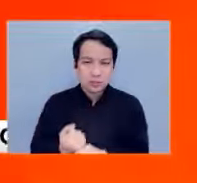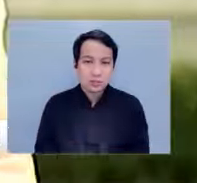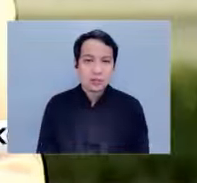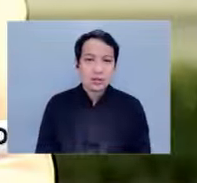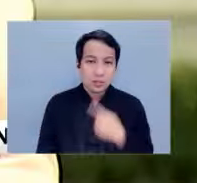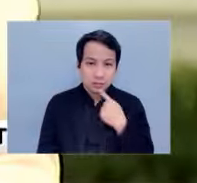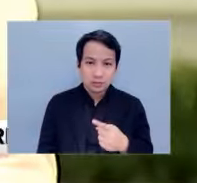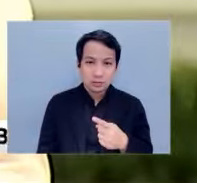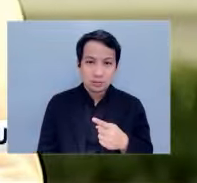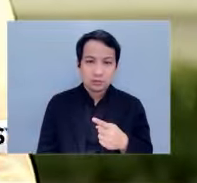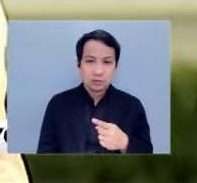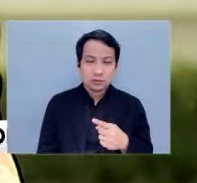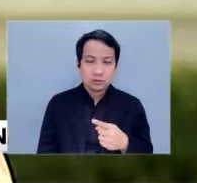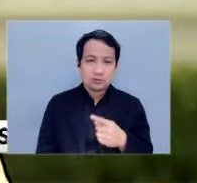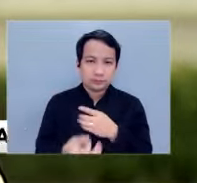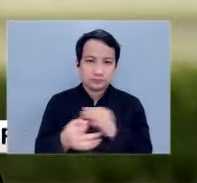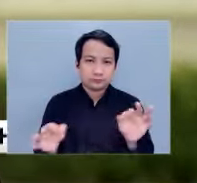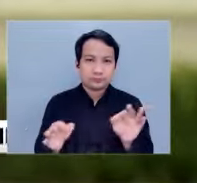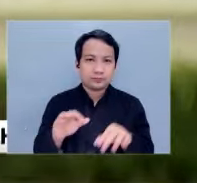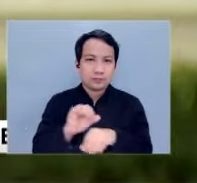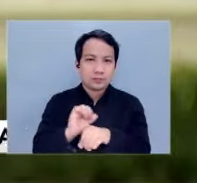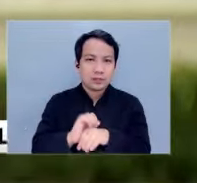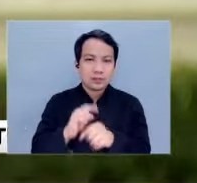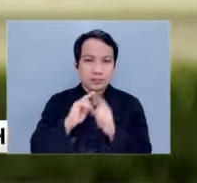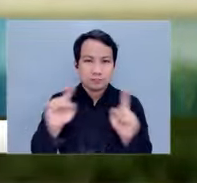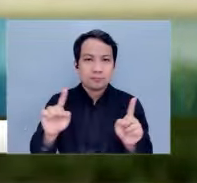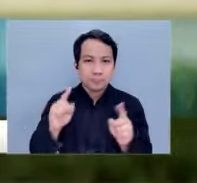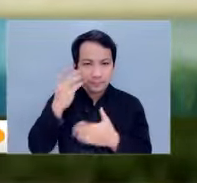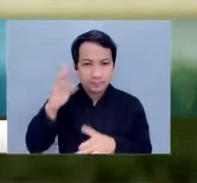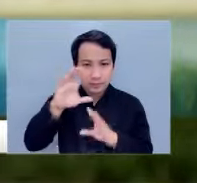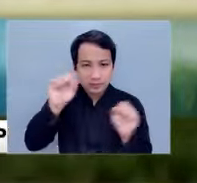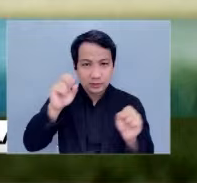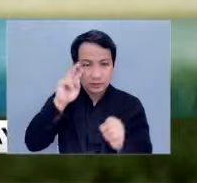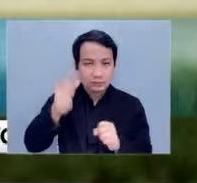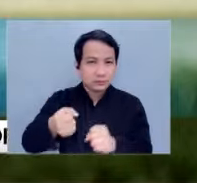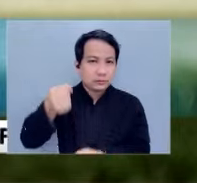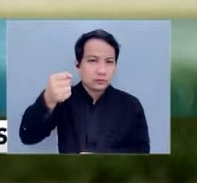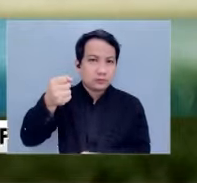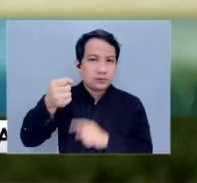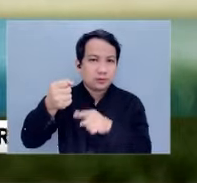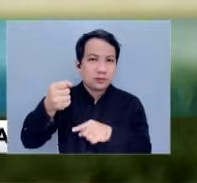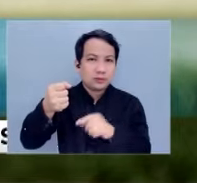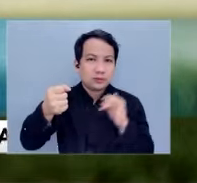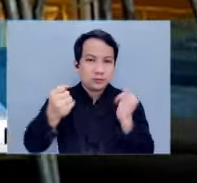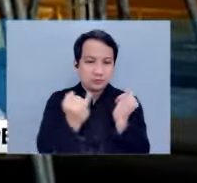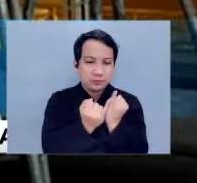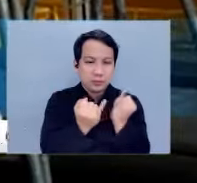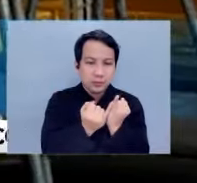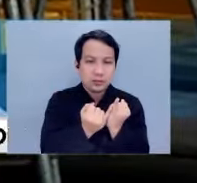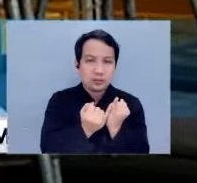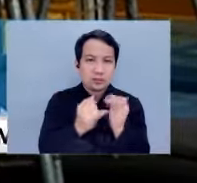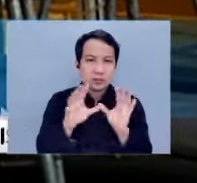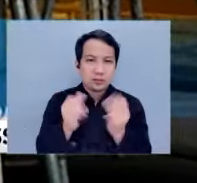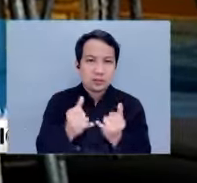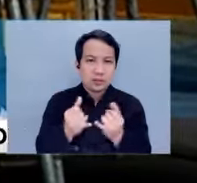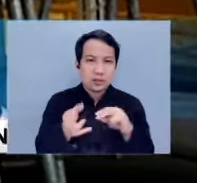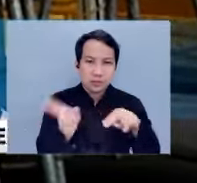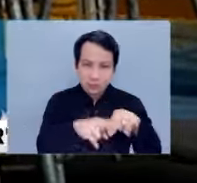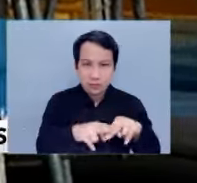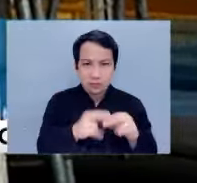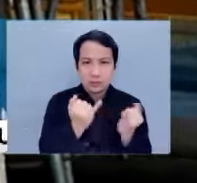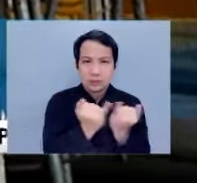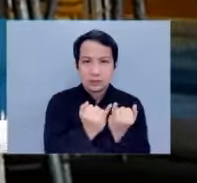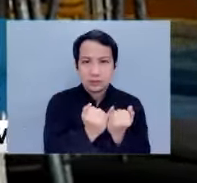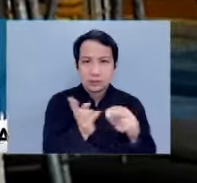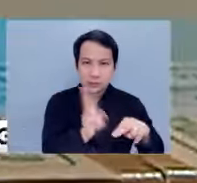Federation of Free Workers, dapat ipagpaliban muna ni Pangulong Bongbong Marcos at ng PhilHealth Board ang premium hike dahil maraming